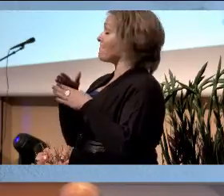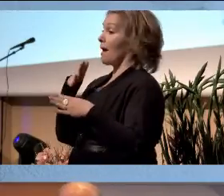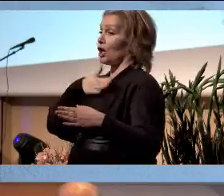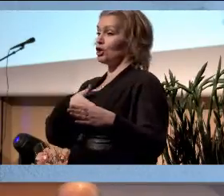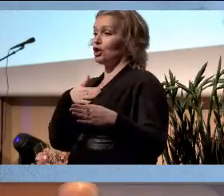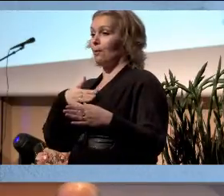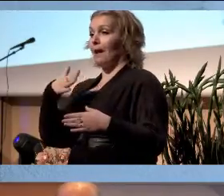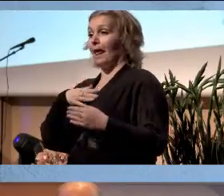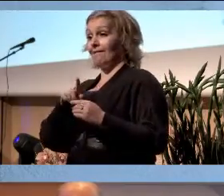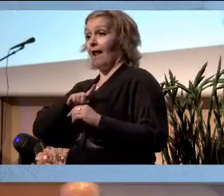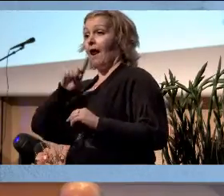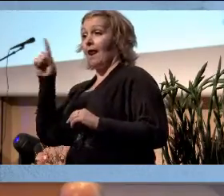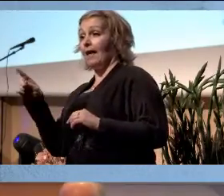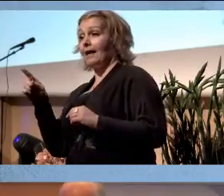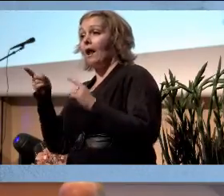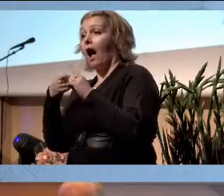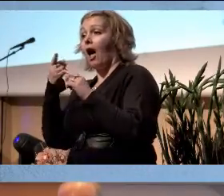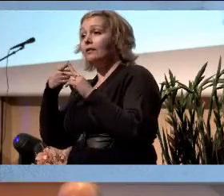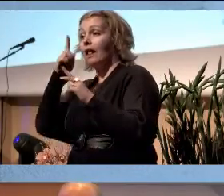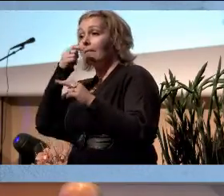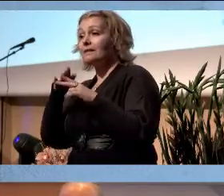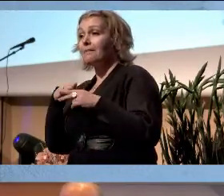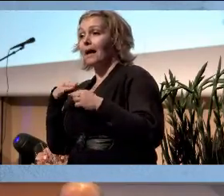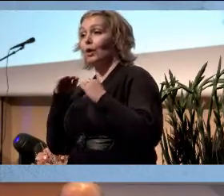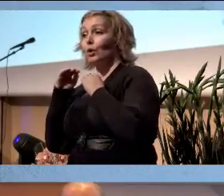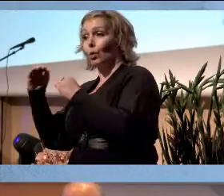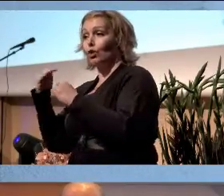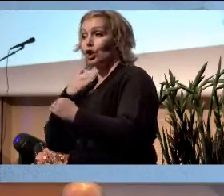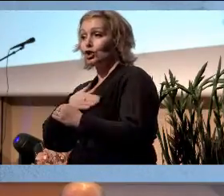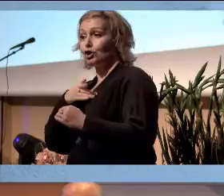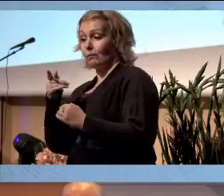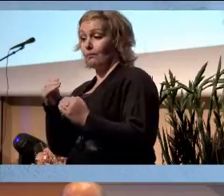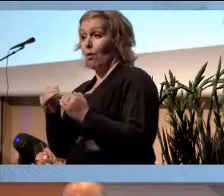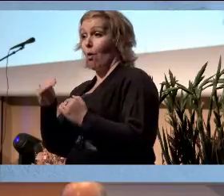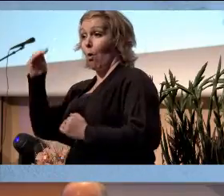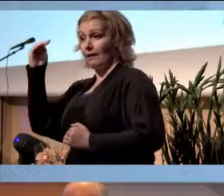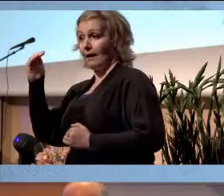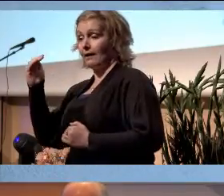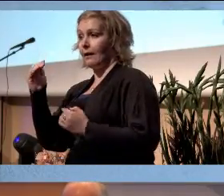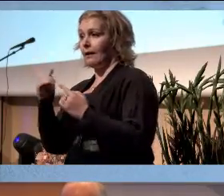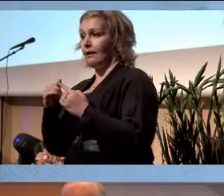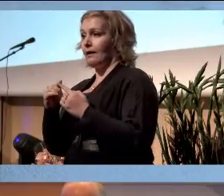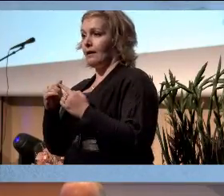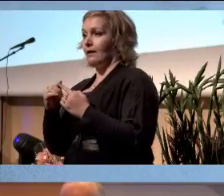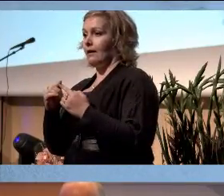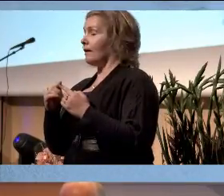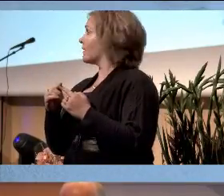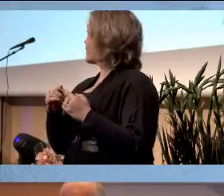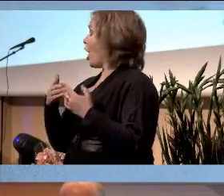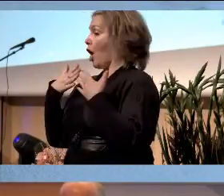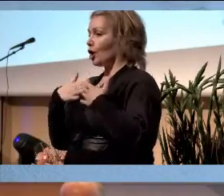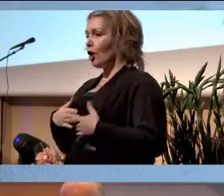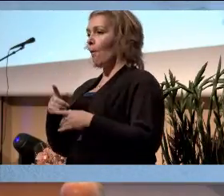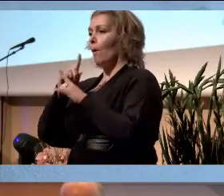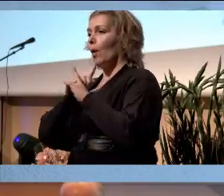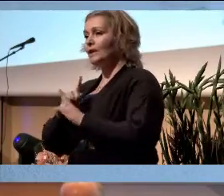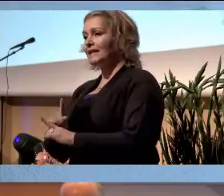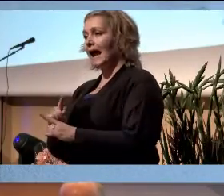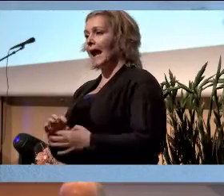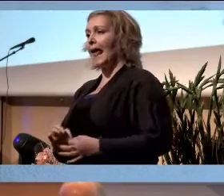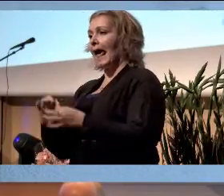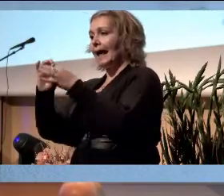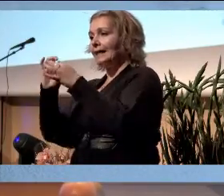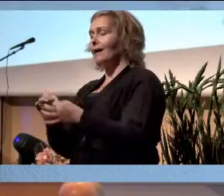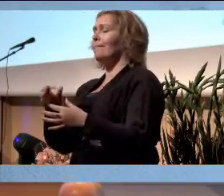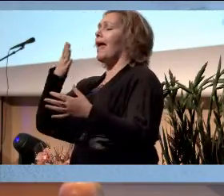sykdom lever lenger. Antall mennesker med kronisk sykdom øker. Kropp og sjel henger sammen. Heldigvis har vi